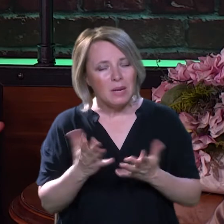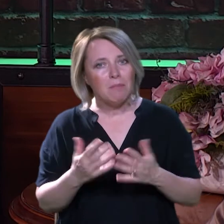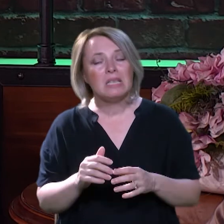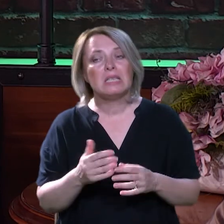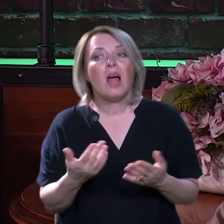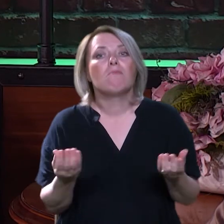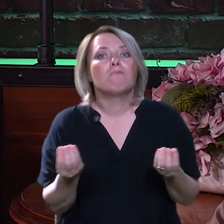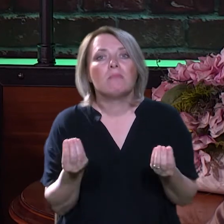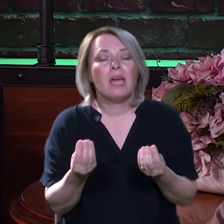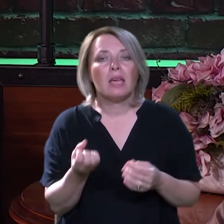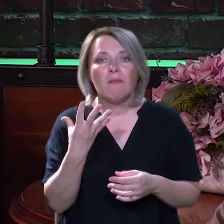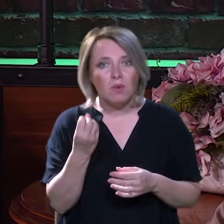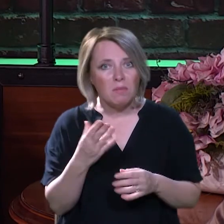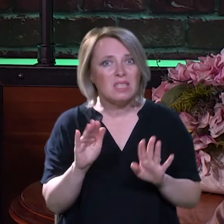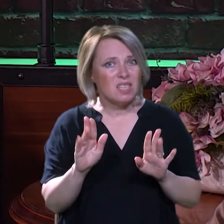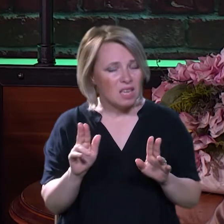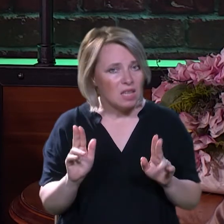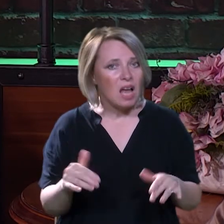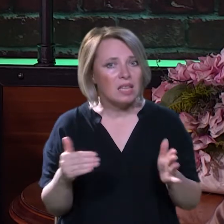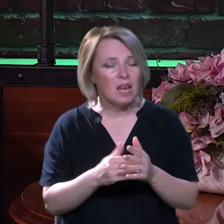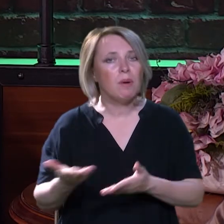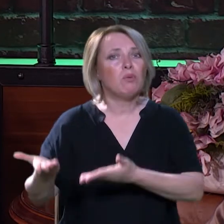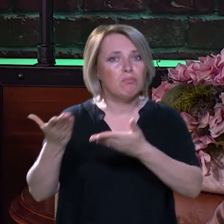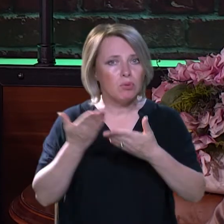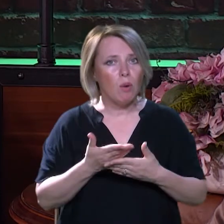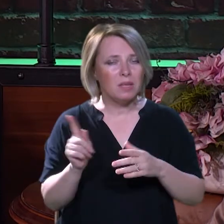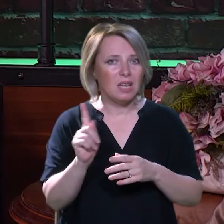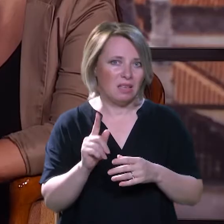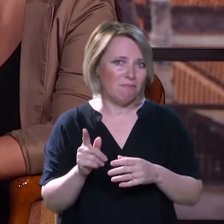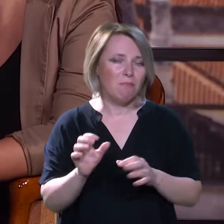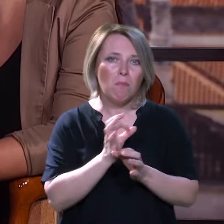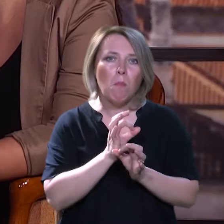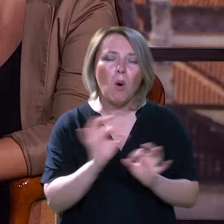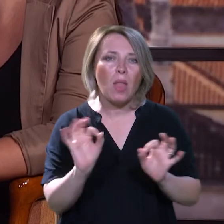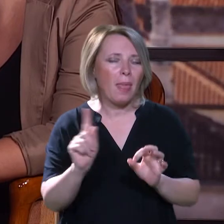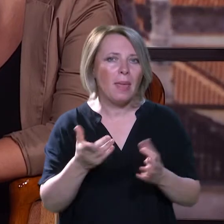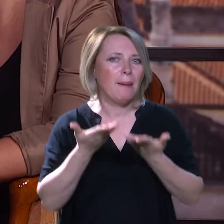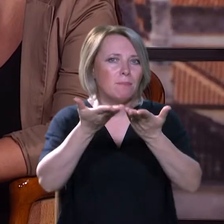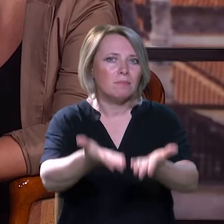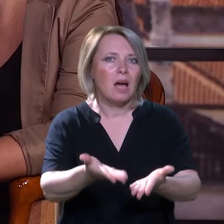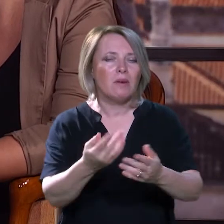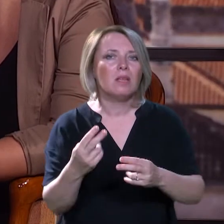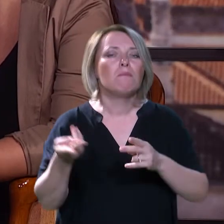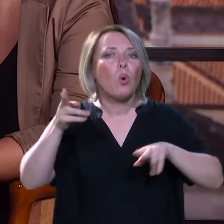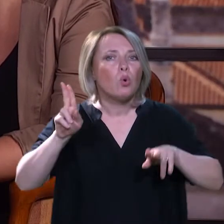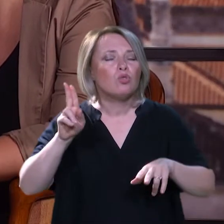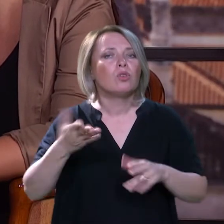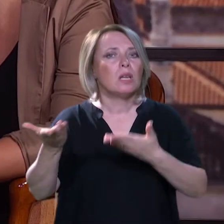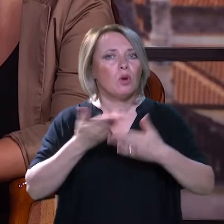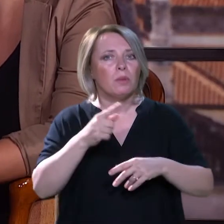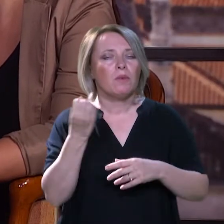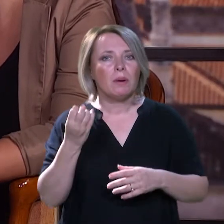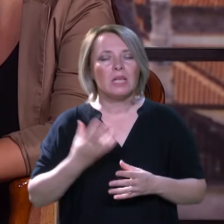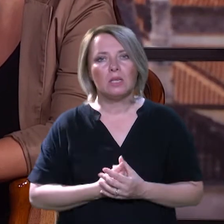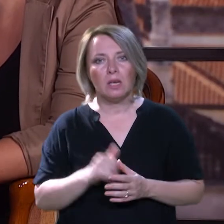za neke informacije i jesu li im one uopće potrebne, a mi ih njima izlažemo. Kada govorimo o izlaganju djece nekim novim